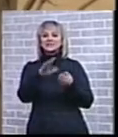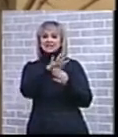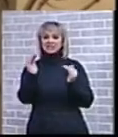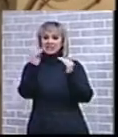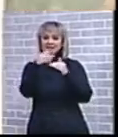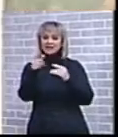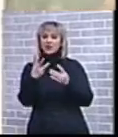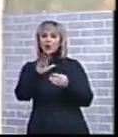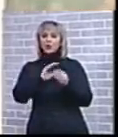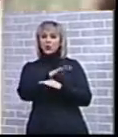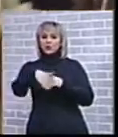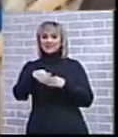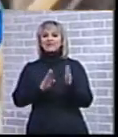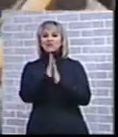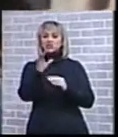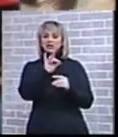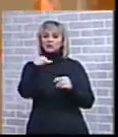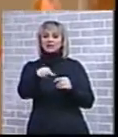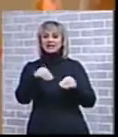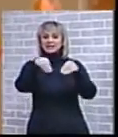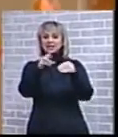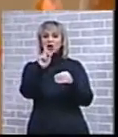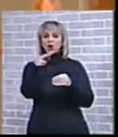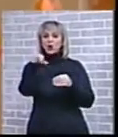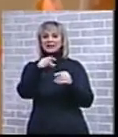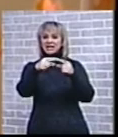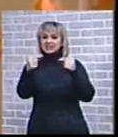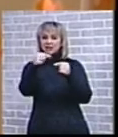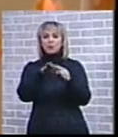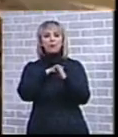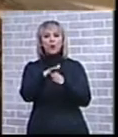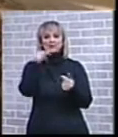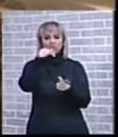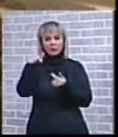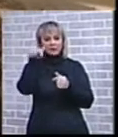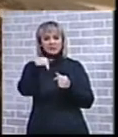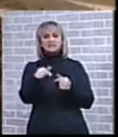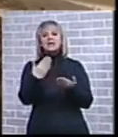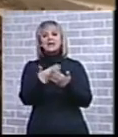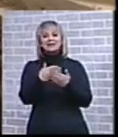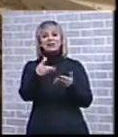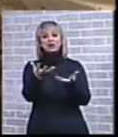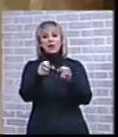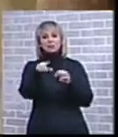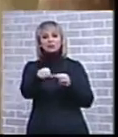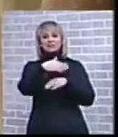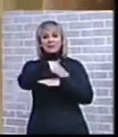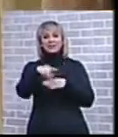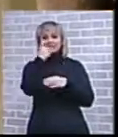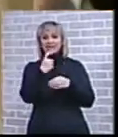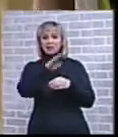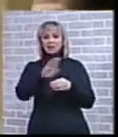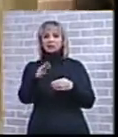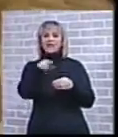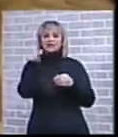тенистые улицы. Выросшие в Ростовской области саженцы клёна астролистного уже полностью акклиматизированы и наверняка примутся на проспекте Сельмаша,